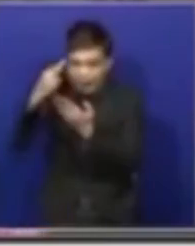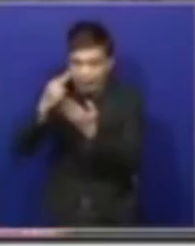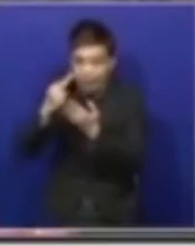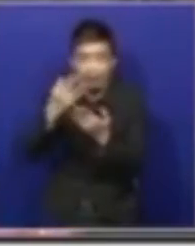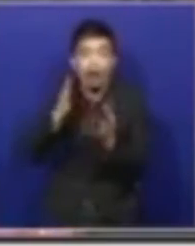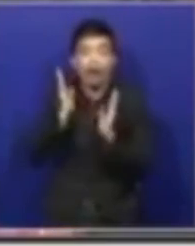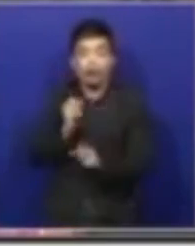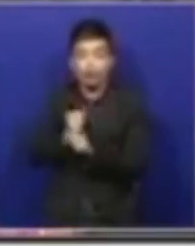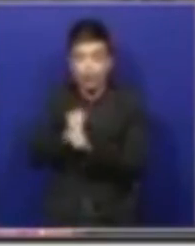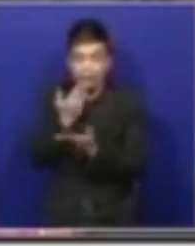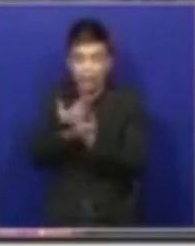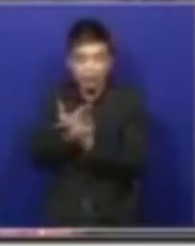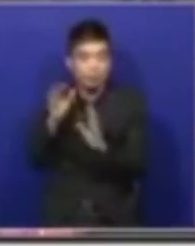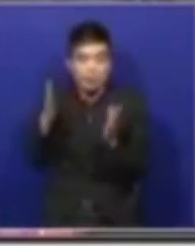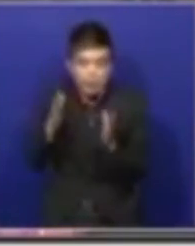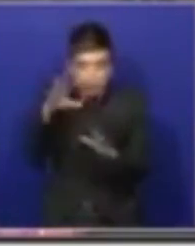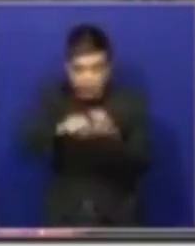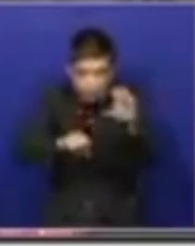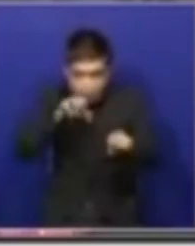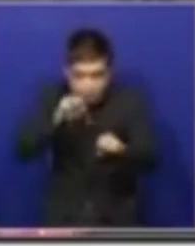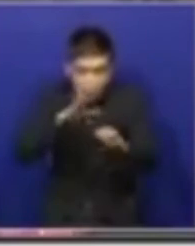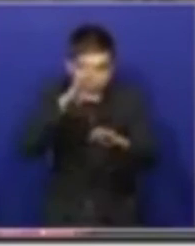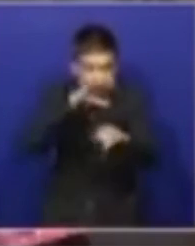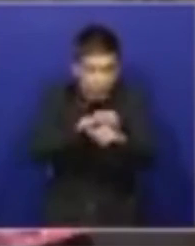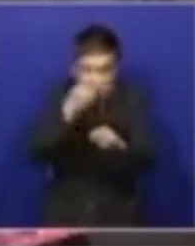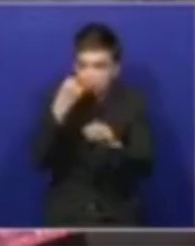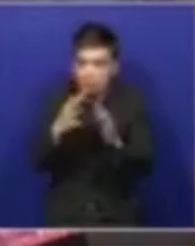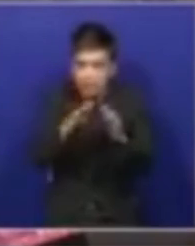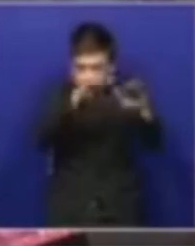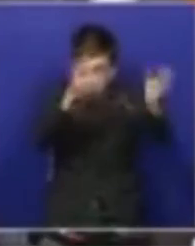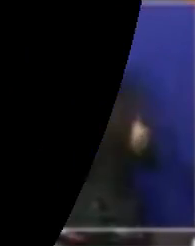ครับเห็นตั้งเต็มบ้านเต็มอุบลเลยครับขอบพระคุณนะ ครับท่าน